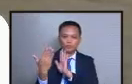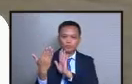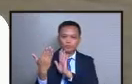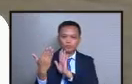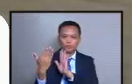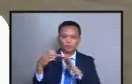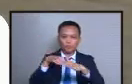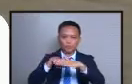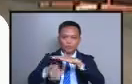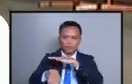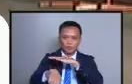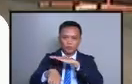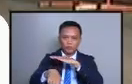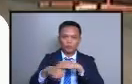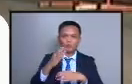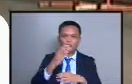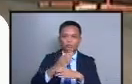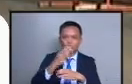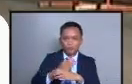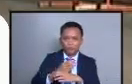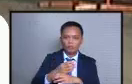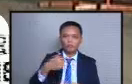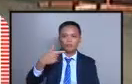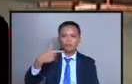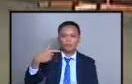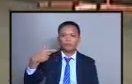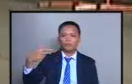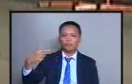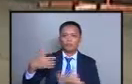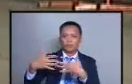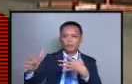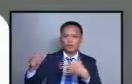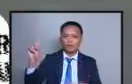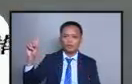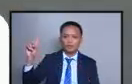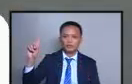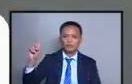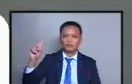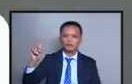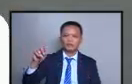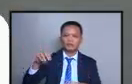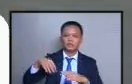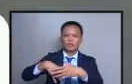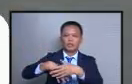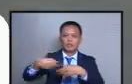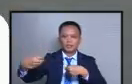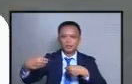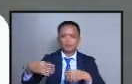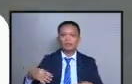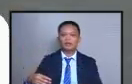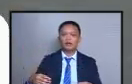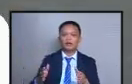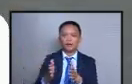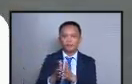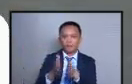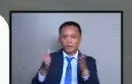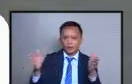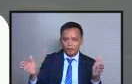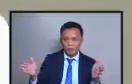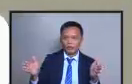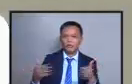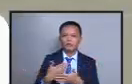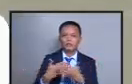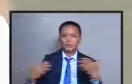pumasok ang mga sasakyan. Habang sa gate 1 sa Hilpuyat, ang exit point, malaking bagay din daw nang alisin nila ang mga barriers sa mga